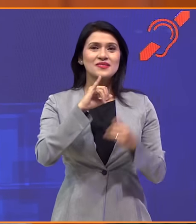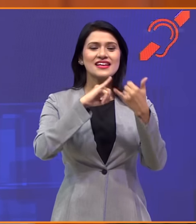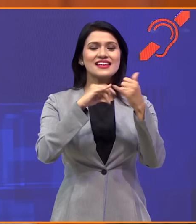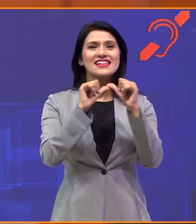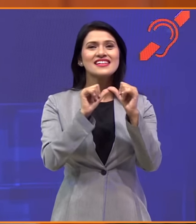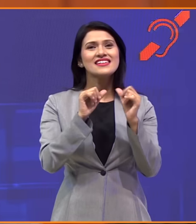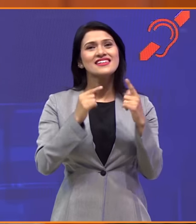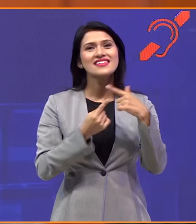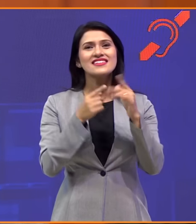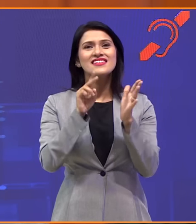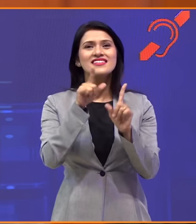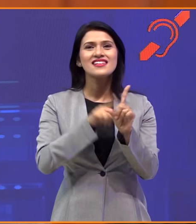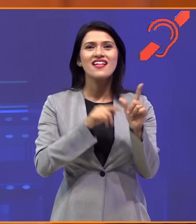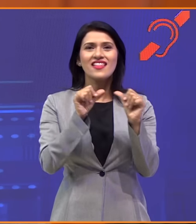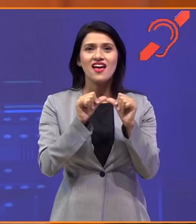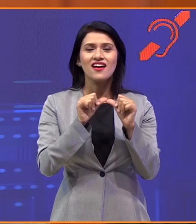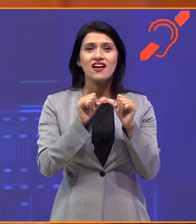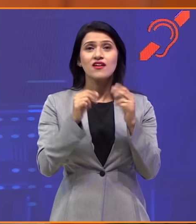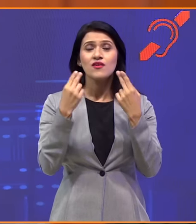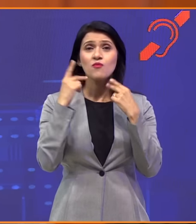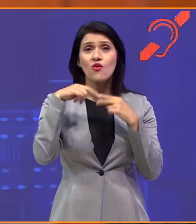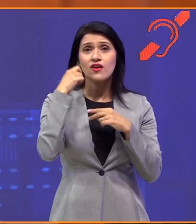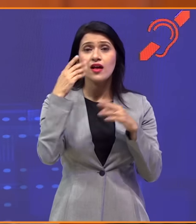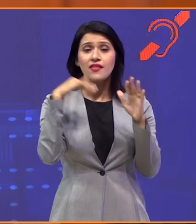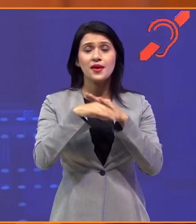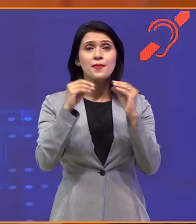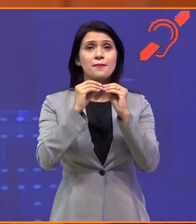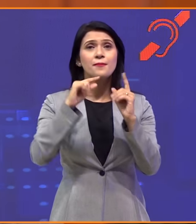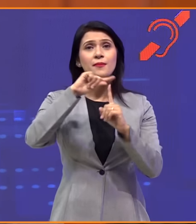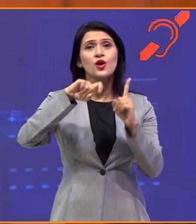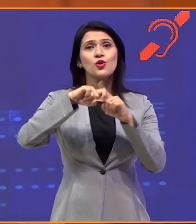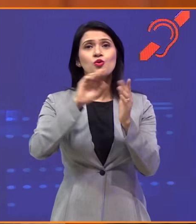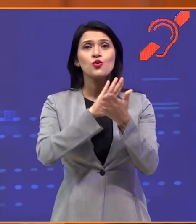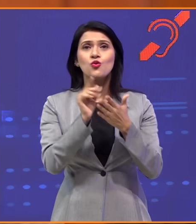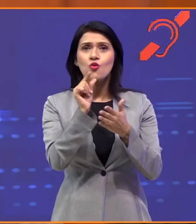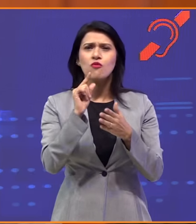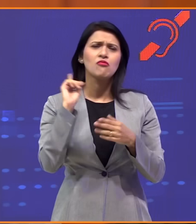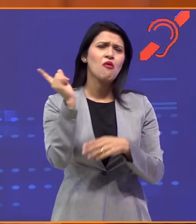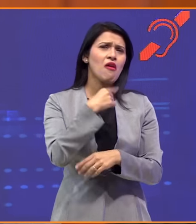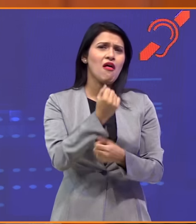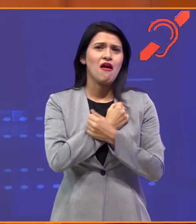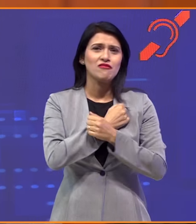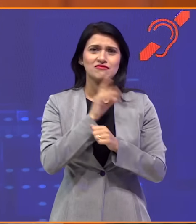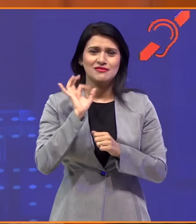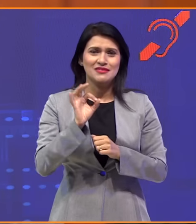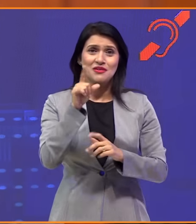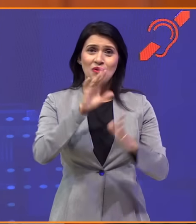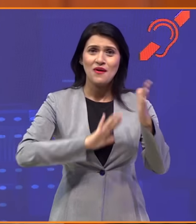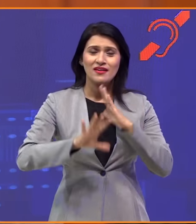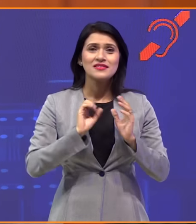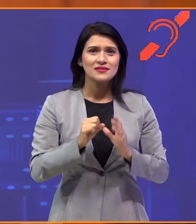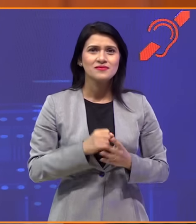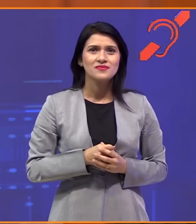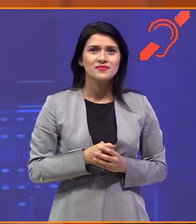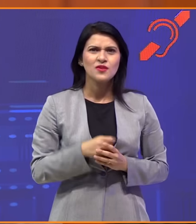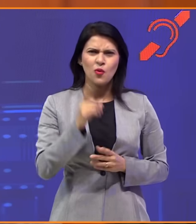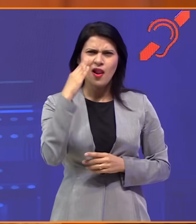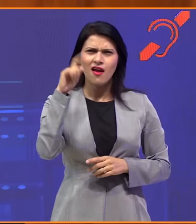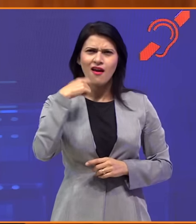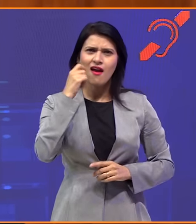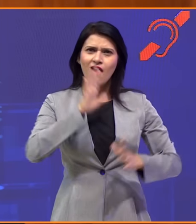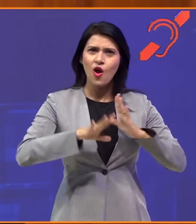जिसका भीकू मात्रे की हम इतनी चर्चा देख रहे हैं जिसका भी कुछ शॉर्ट्स भी हमने देखे इतना लोग को पसंद आया उस फिल्म में आप हीरो बनने वाले